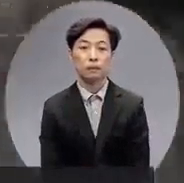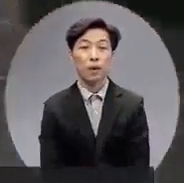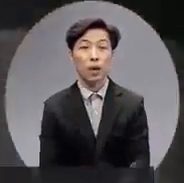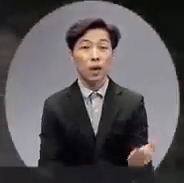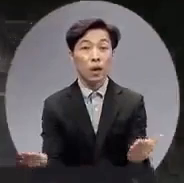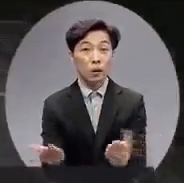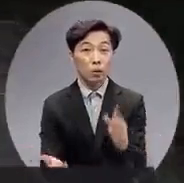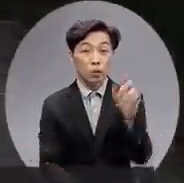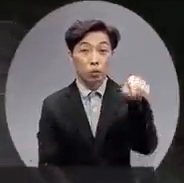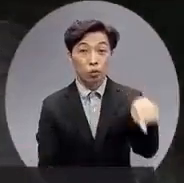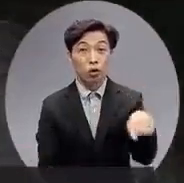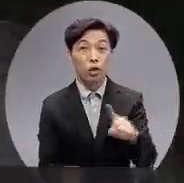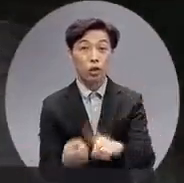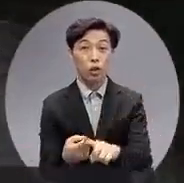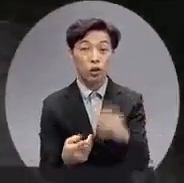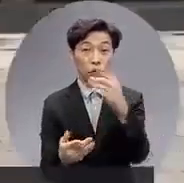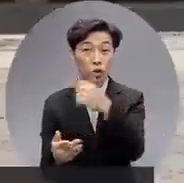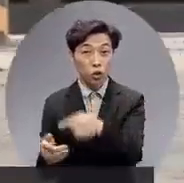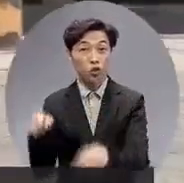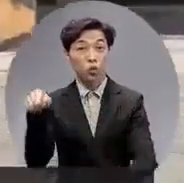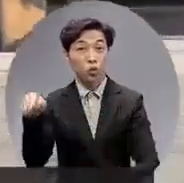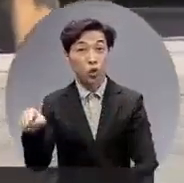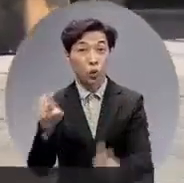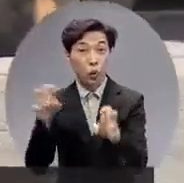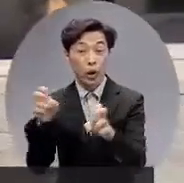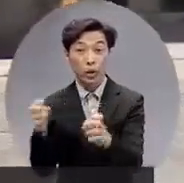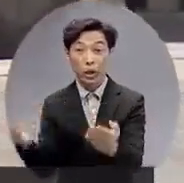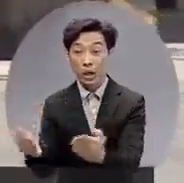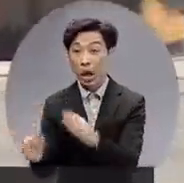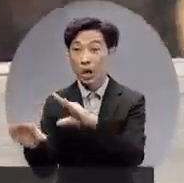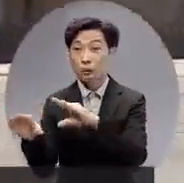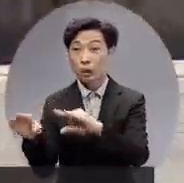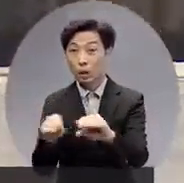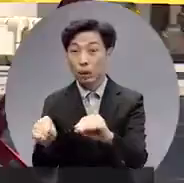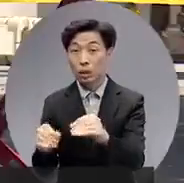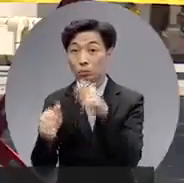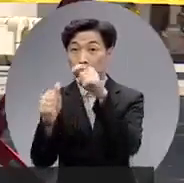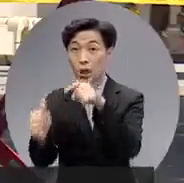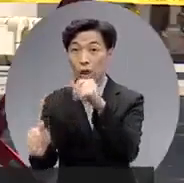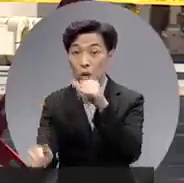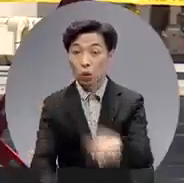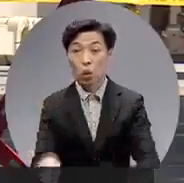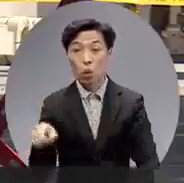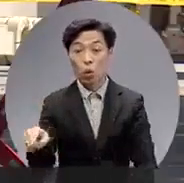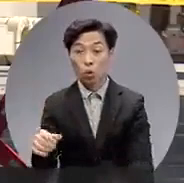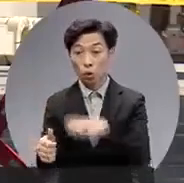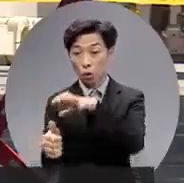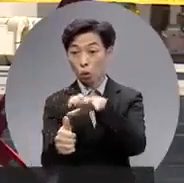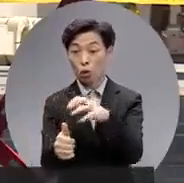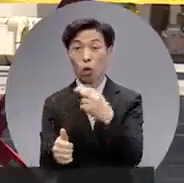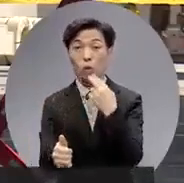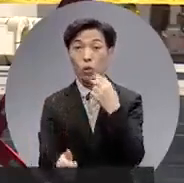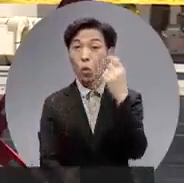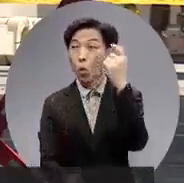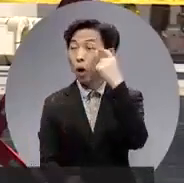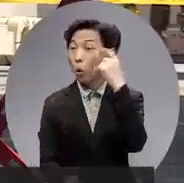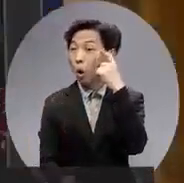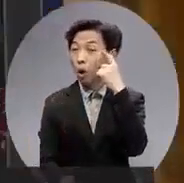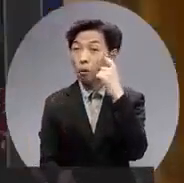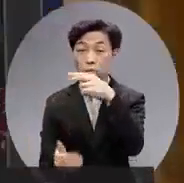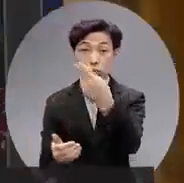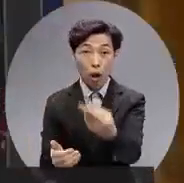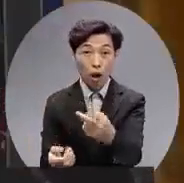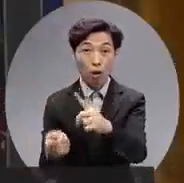고용노동부는 청주 콘크리트 제조업체에 작업 중지 명령을 내리고 작업 현장이 왜 통제되지 않았는지 떨어진